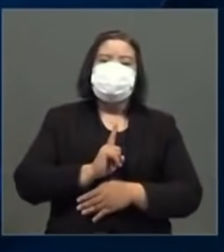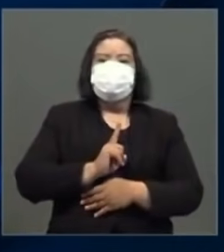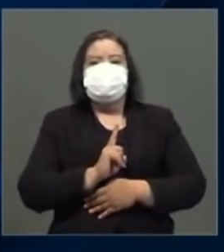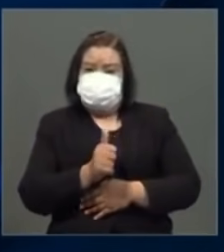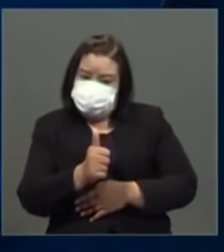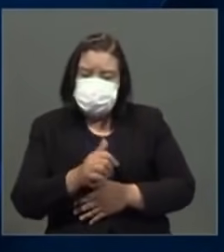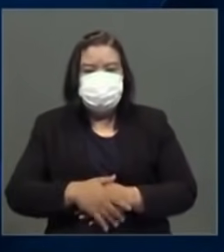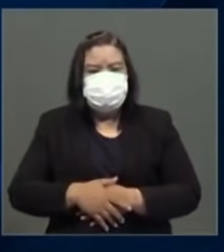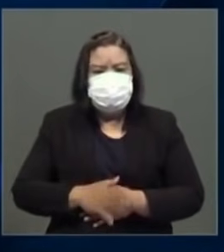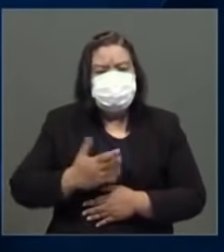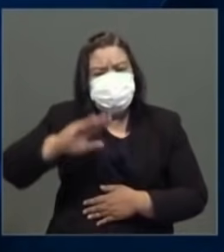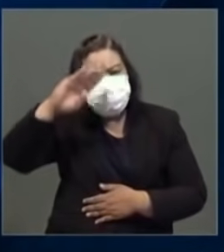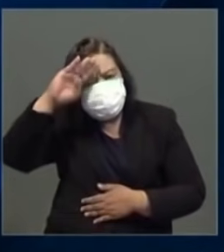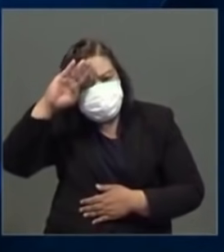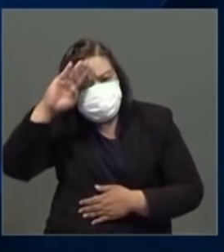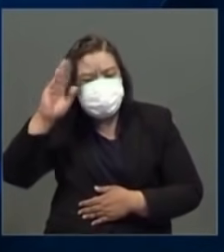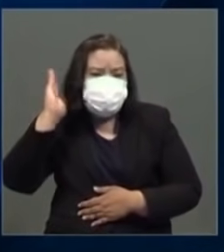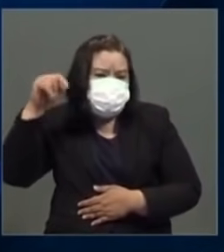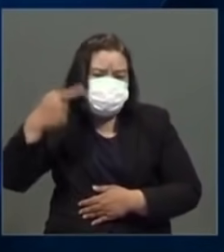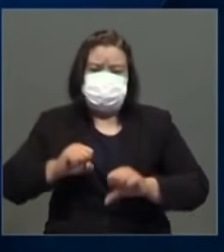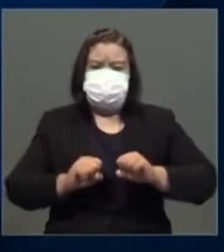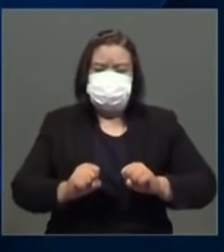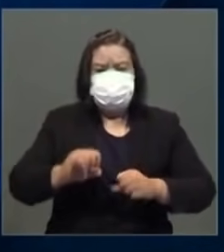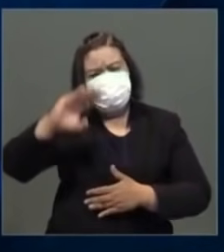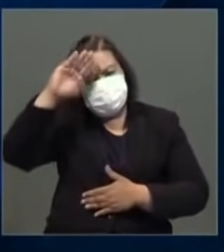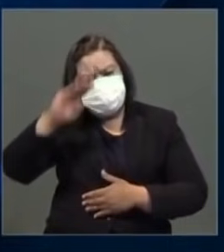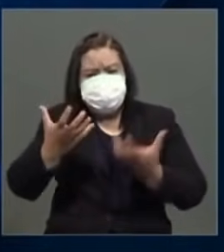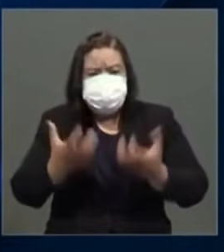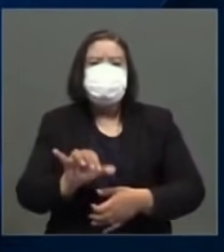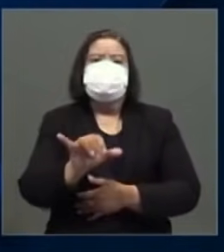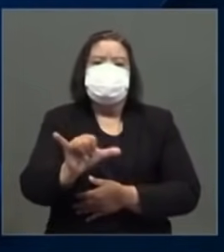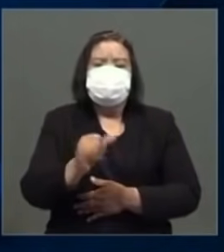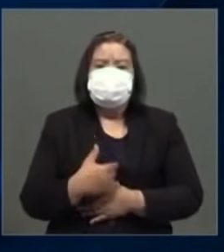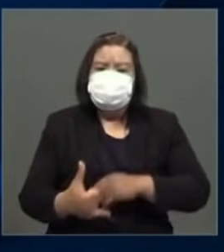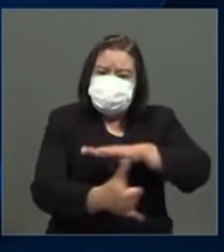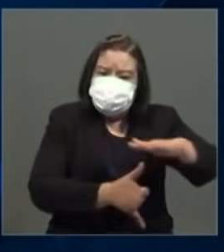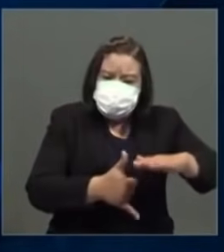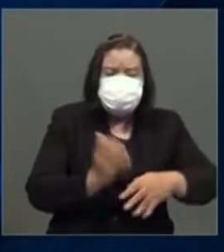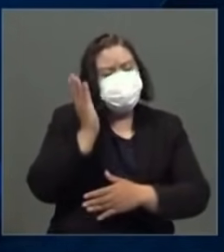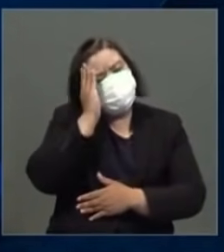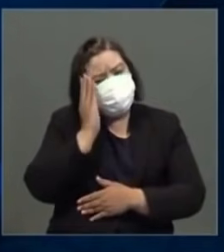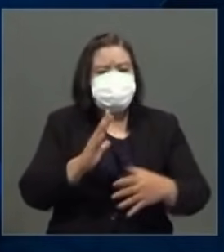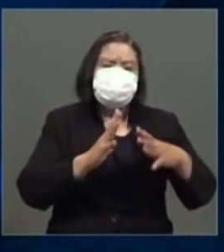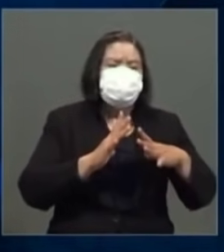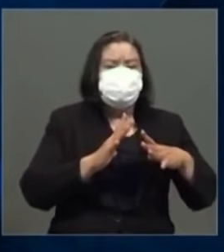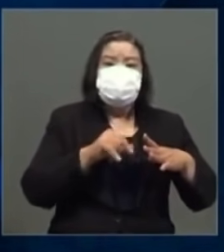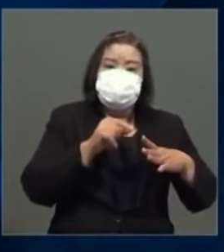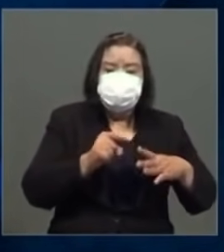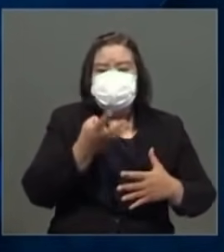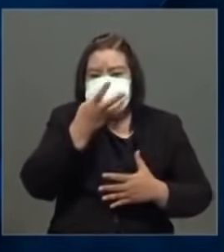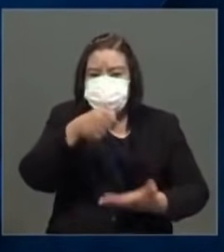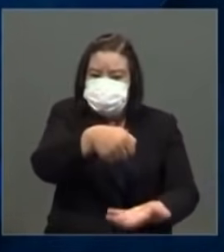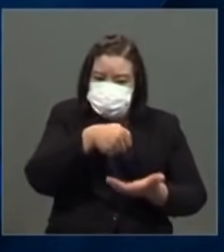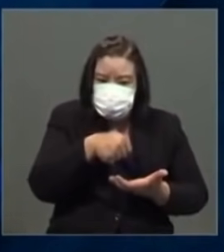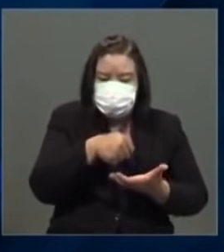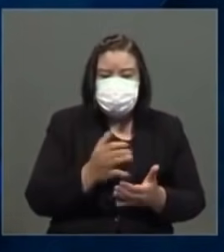วป่วยก็ไม่มากนะครับหรือว่าอาการไม่มากกักกันตัวก็นอนอยู่ตรงนั้นได้มีคนส่งข้าวส่งน้ำเป็นคนในครอบครัวเดียวกันนะครับ